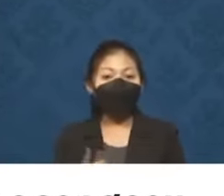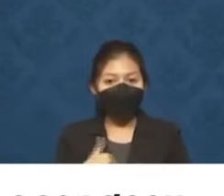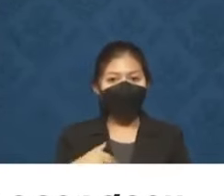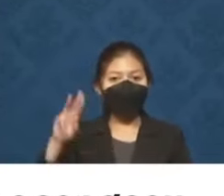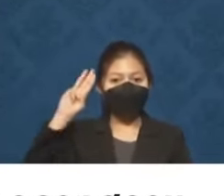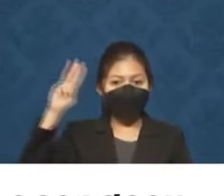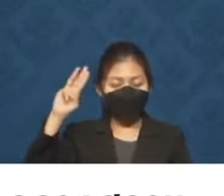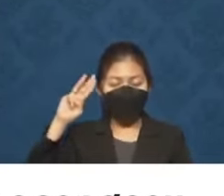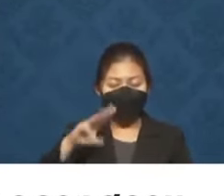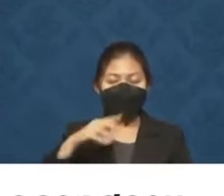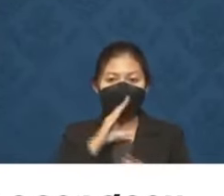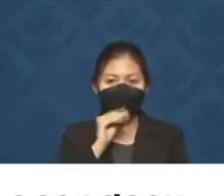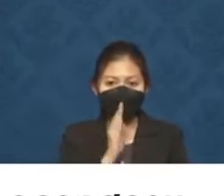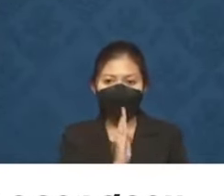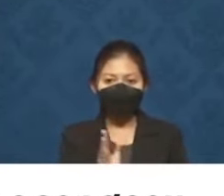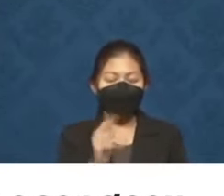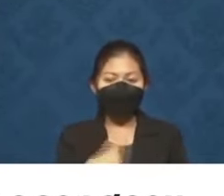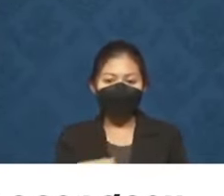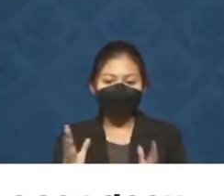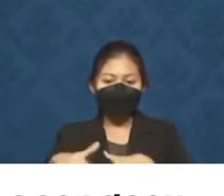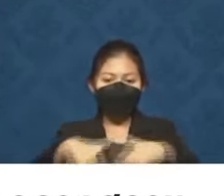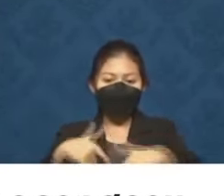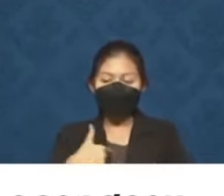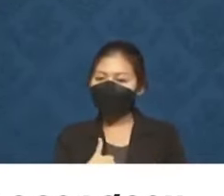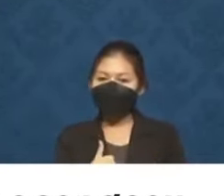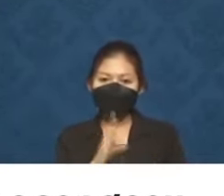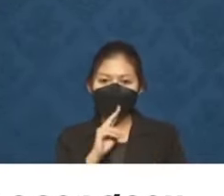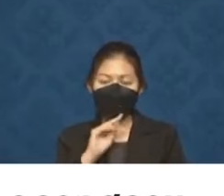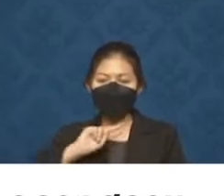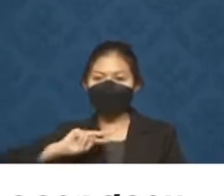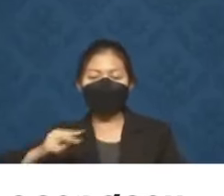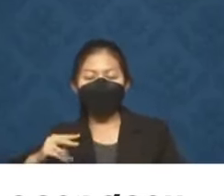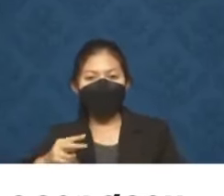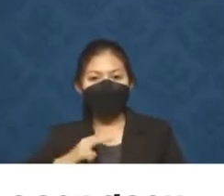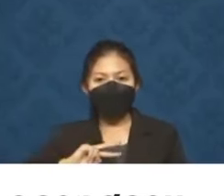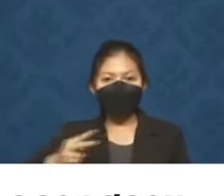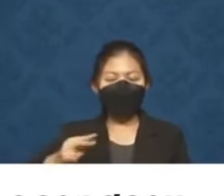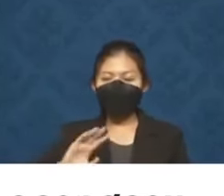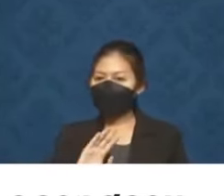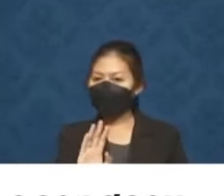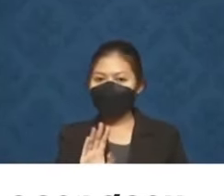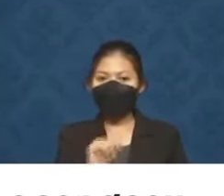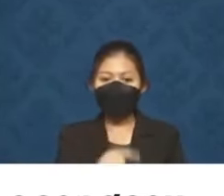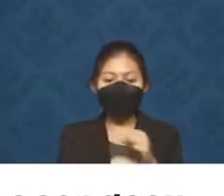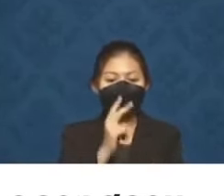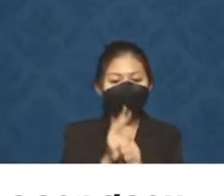นผมไม่สามารถทรยศได้ฮะ2ปีเศษ